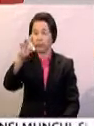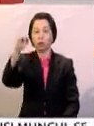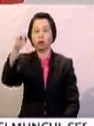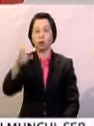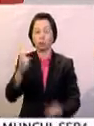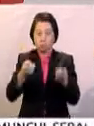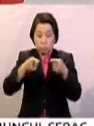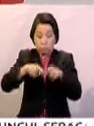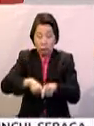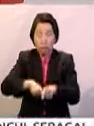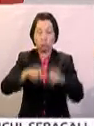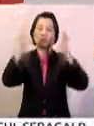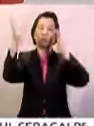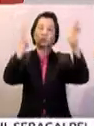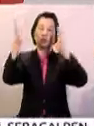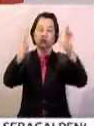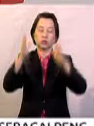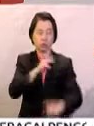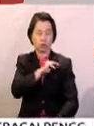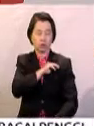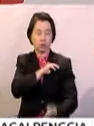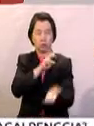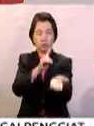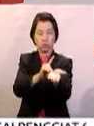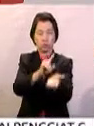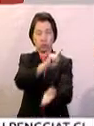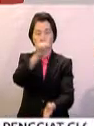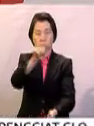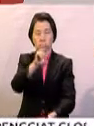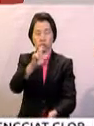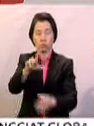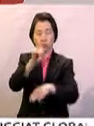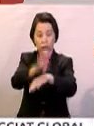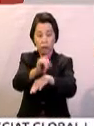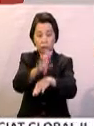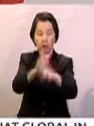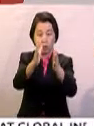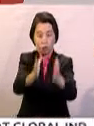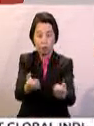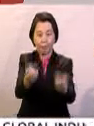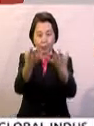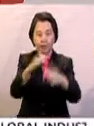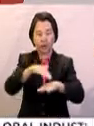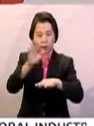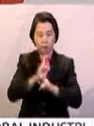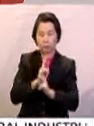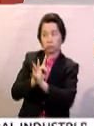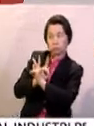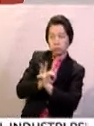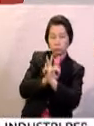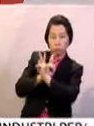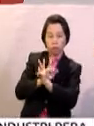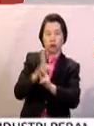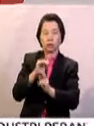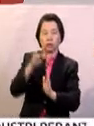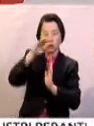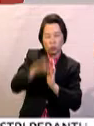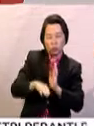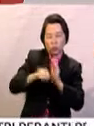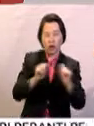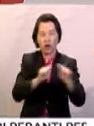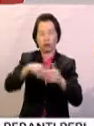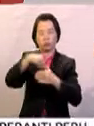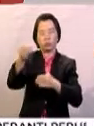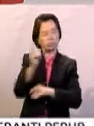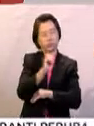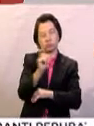yang melanda negara menterinya Datuk Seri Dr Zulkifli Ahmad menasihatkan orang ramai agar lebih berwaspada dan mengurangkan aktiviti